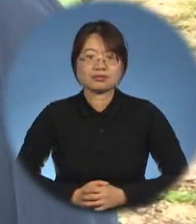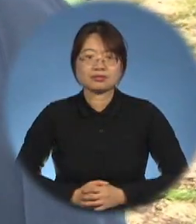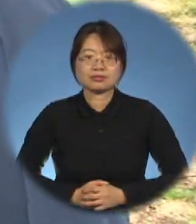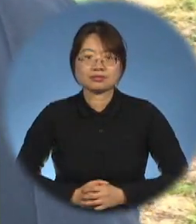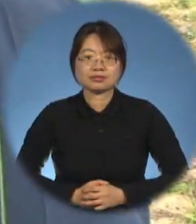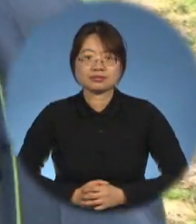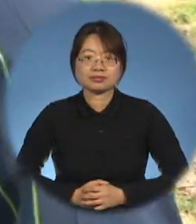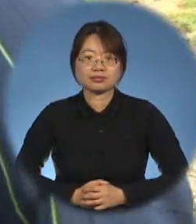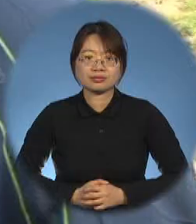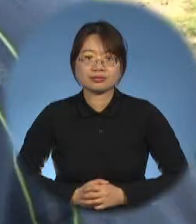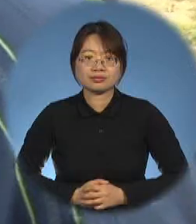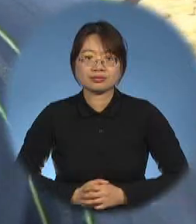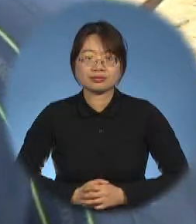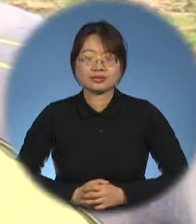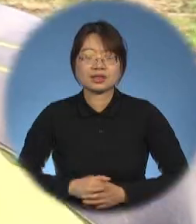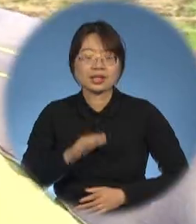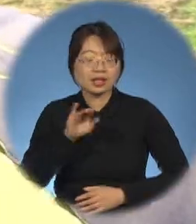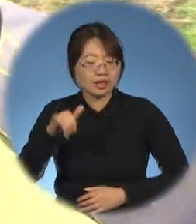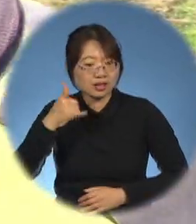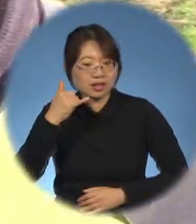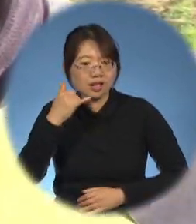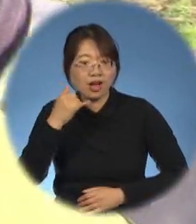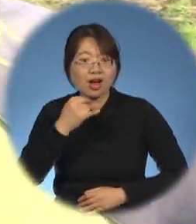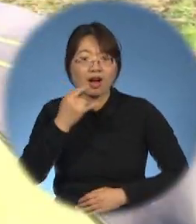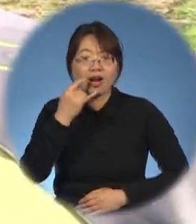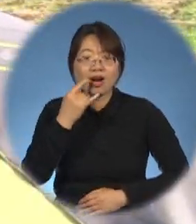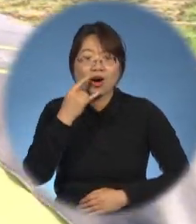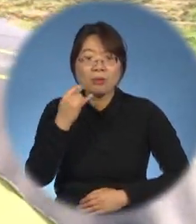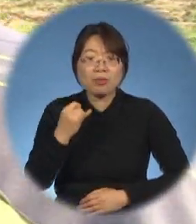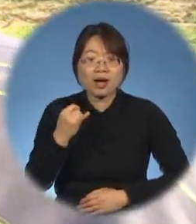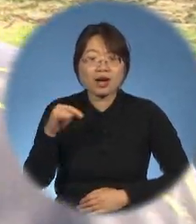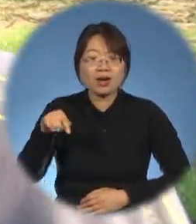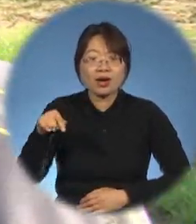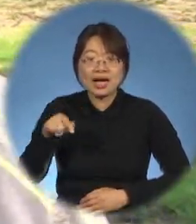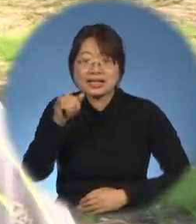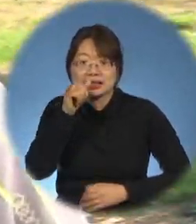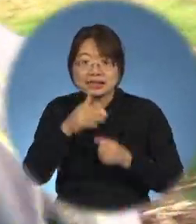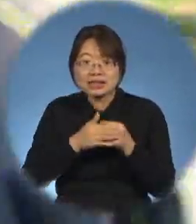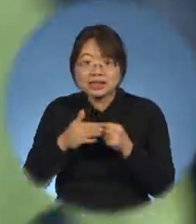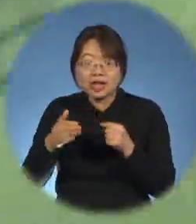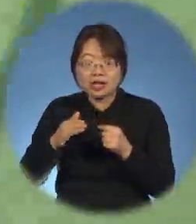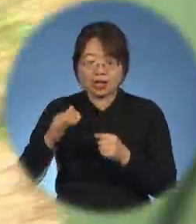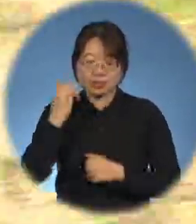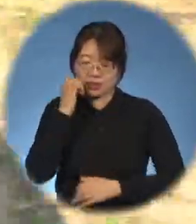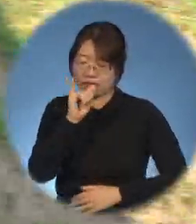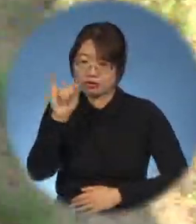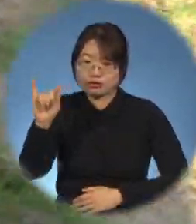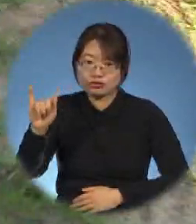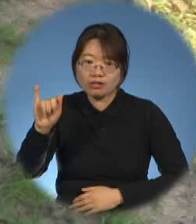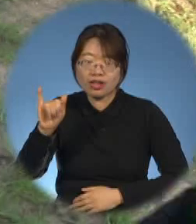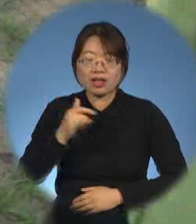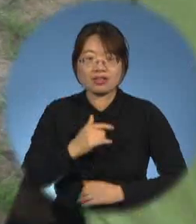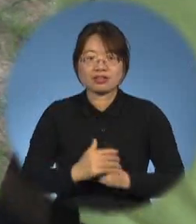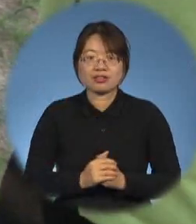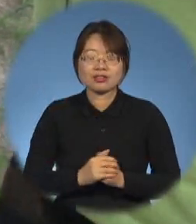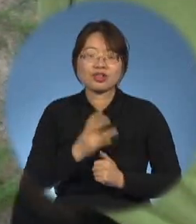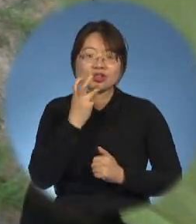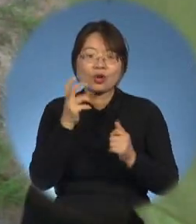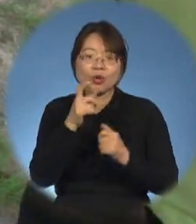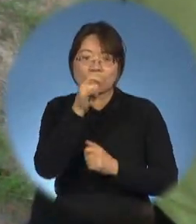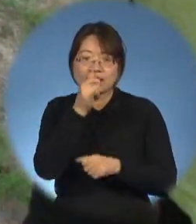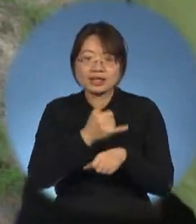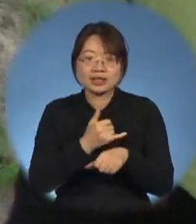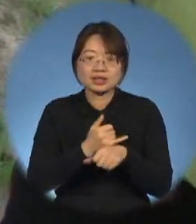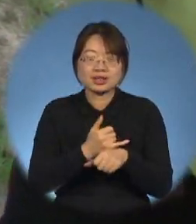이렇게 더워요 예 아 꼬마애가 세미나 봐 줄게 으 으 아 서울에 있는 큰